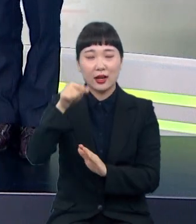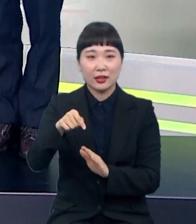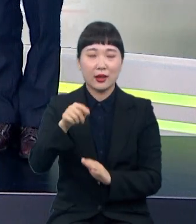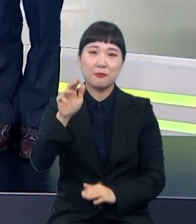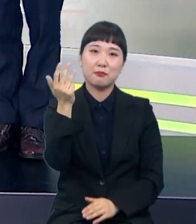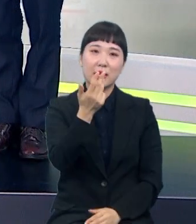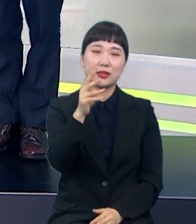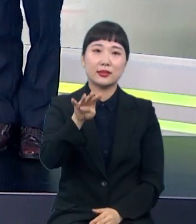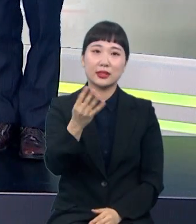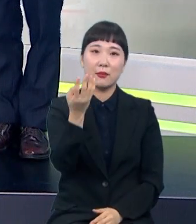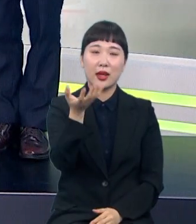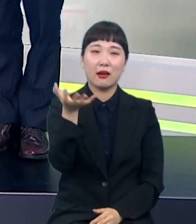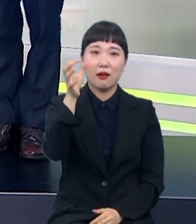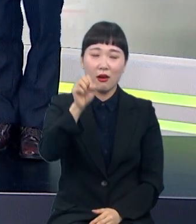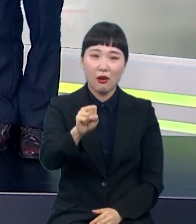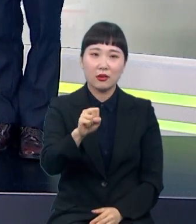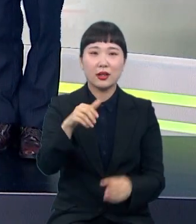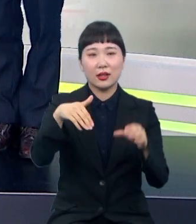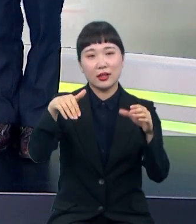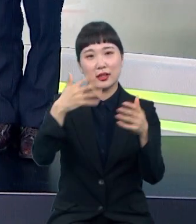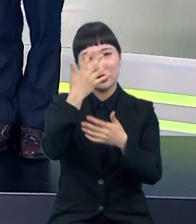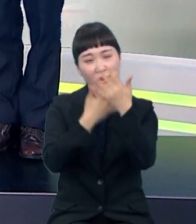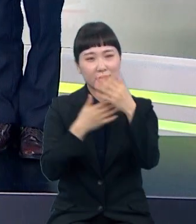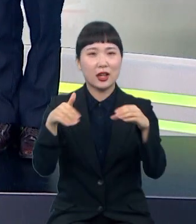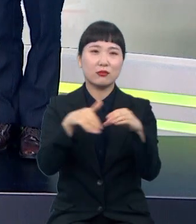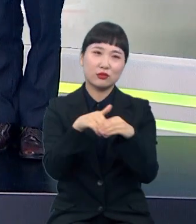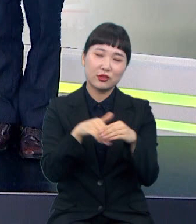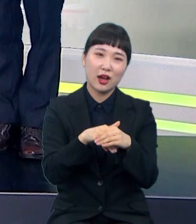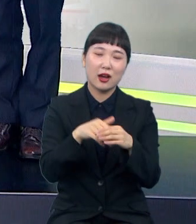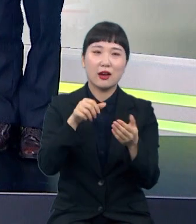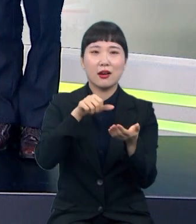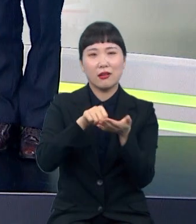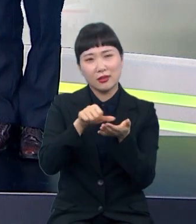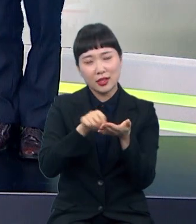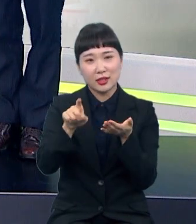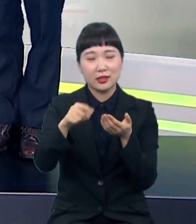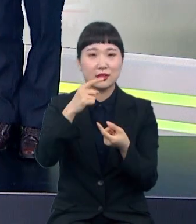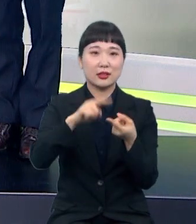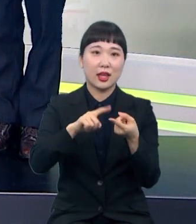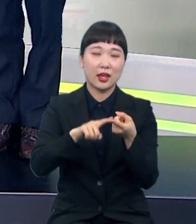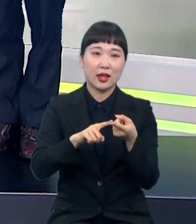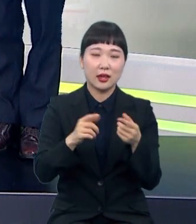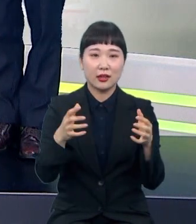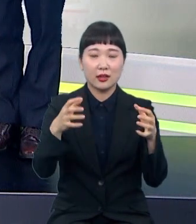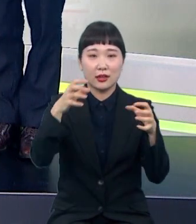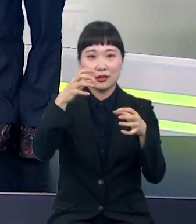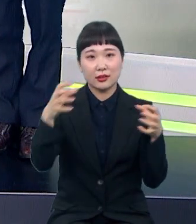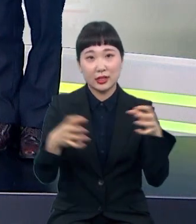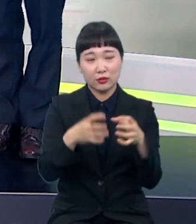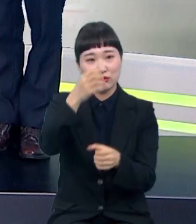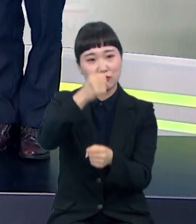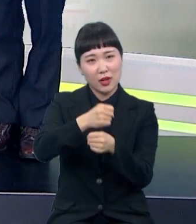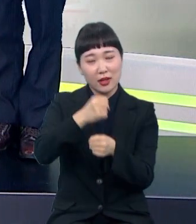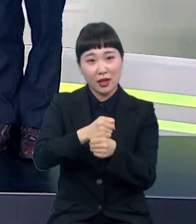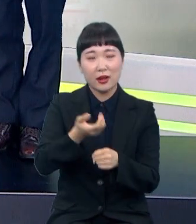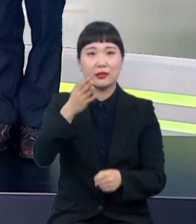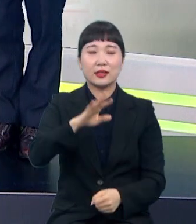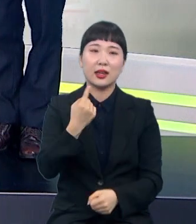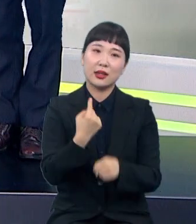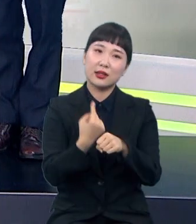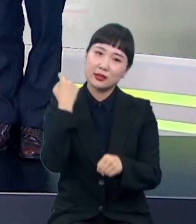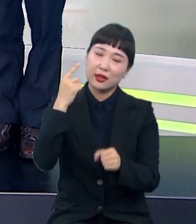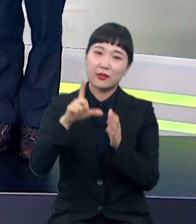원을 투입해 영상문화 콘텐츠 제작단지를 조성한다는 소식 1년 전에 전해드렸죠. 이 사업이 무산 위기에